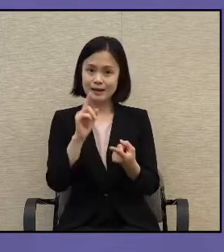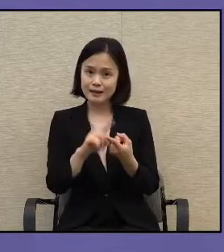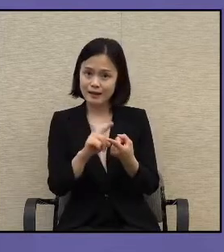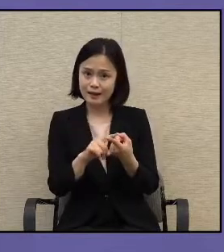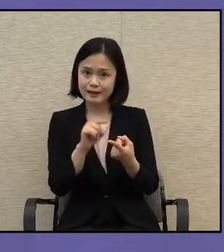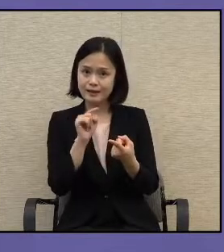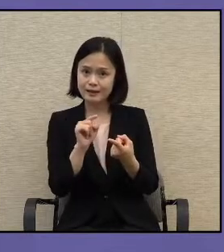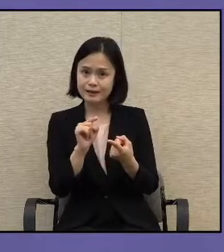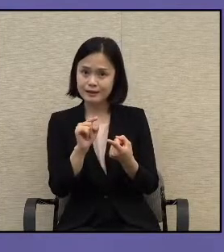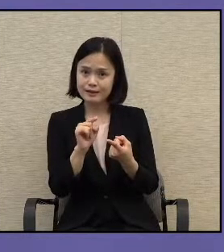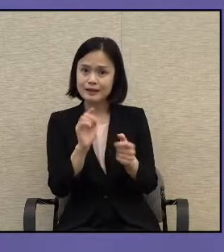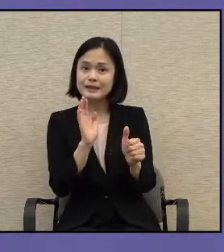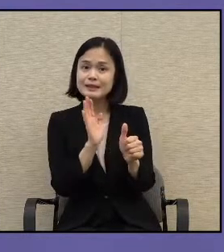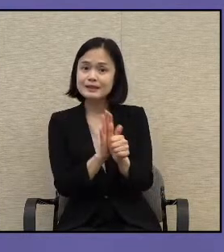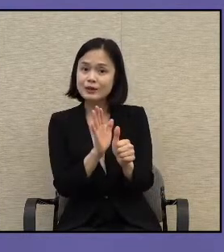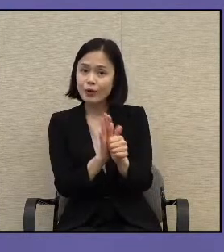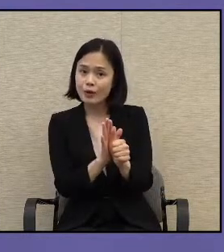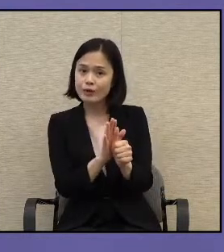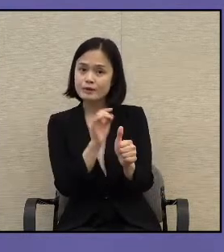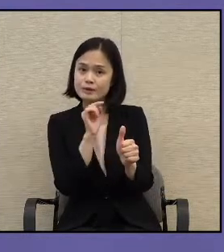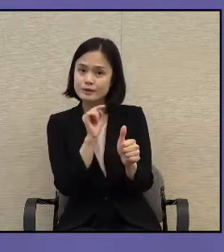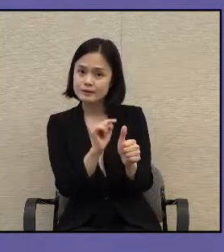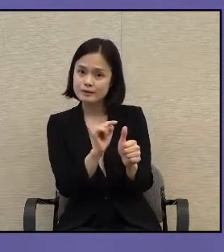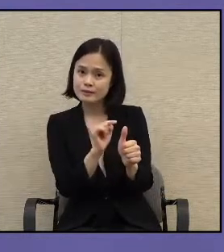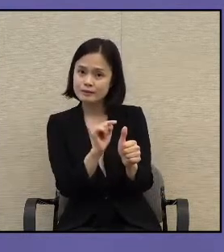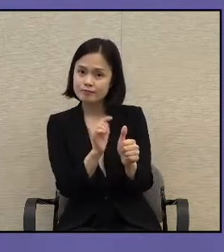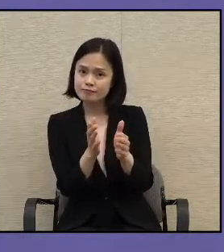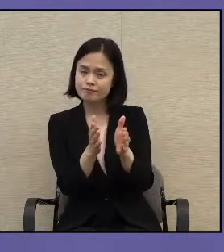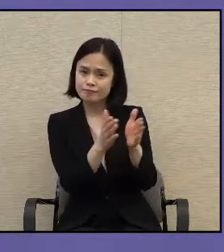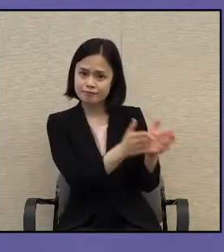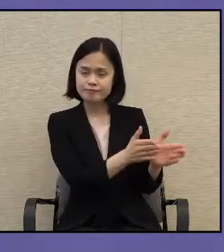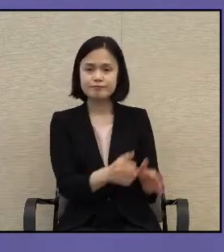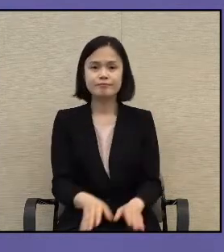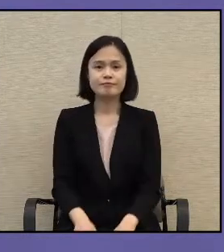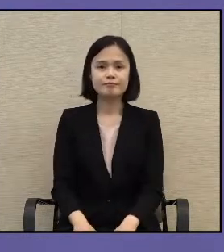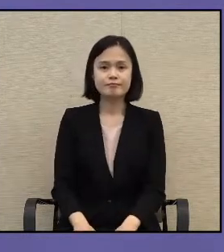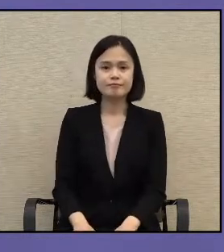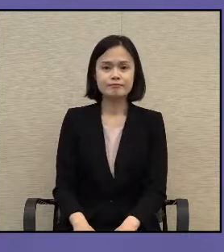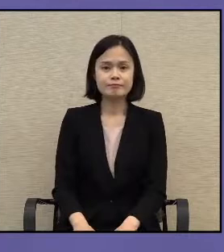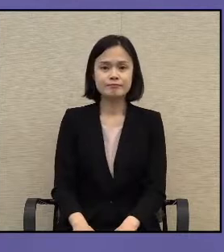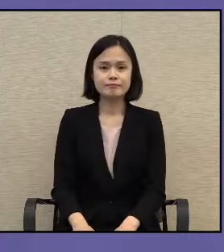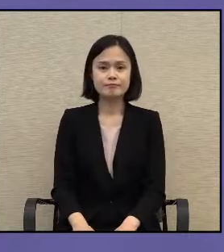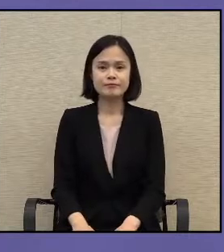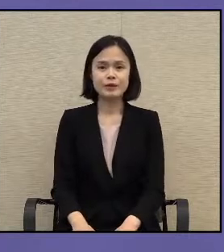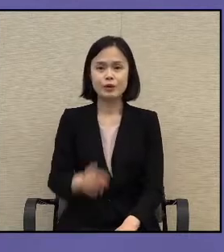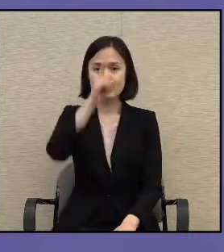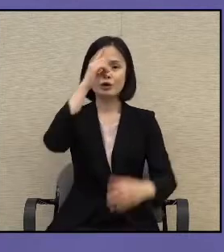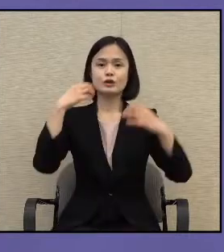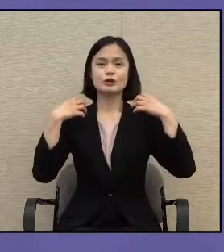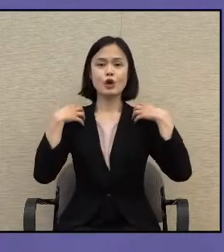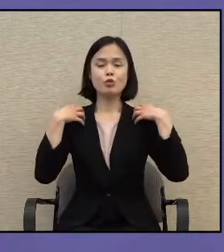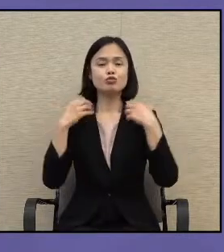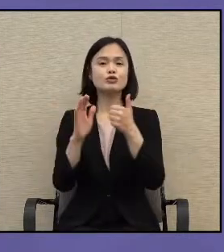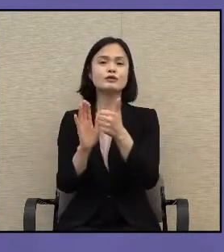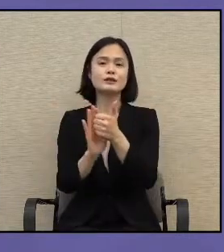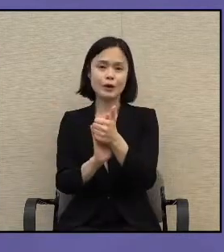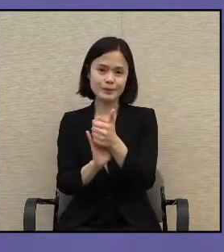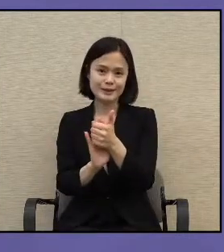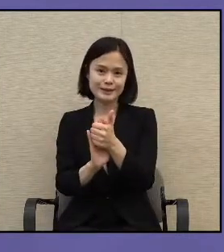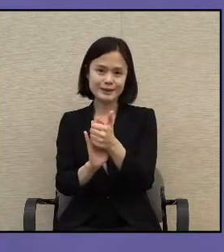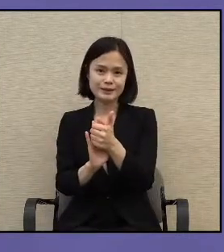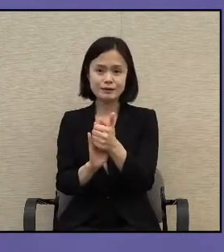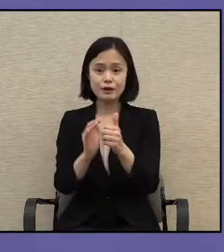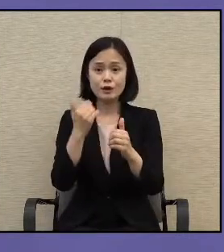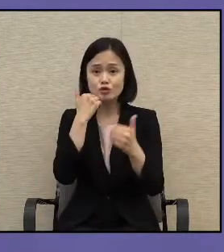접근들이 한편에 있고, 또 하나는 이제 말하자면 이제 국가 서비스와 같은 보편적인 형태로서의